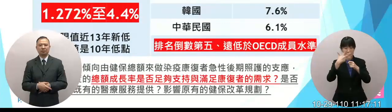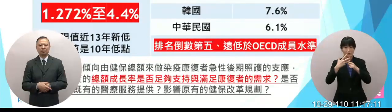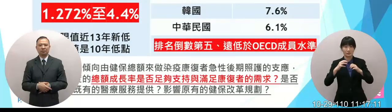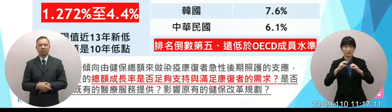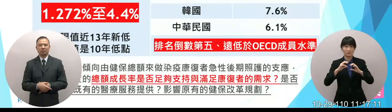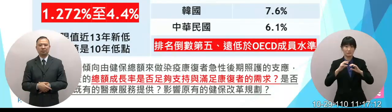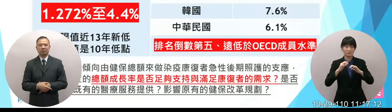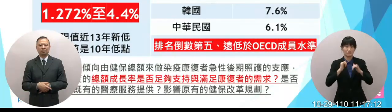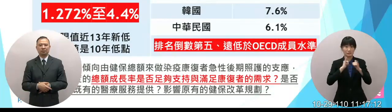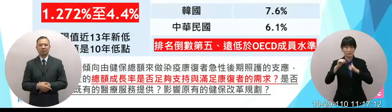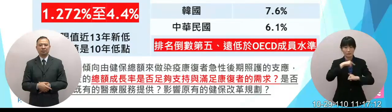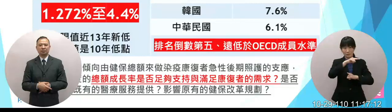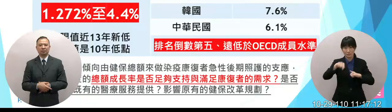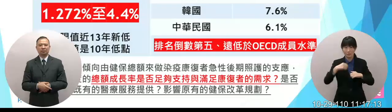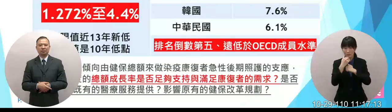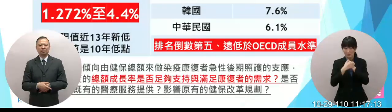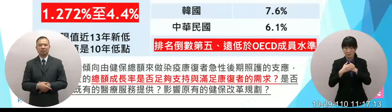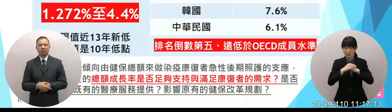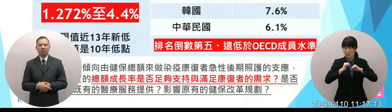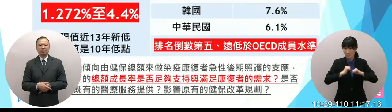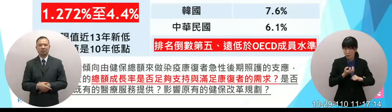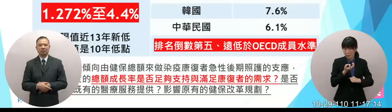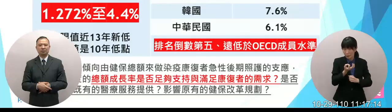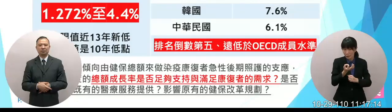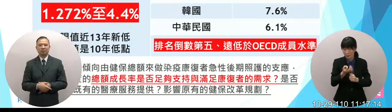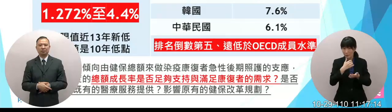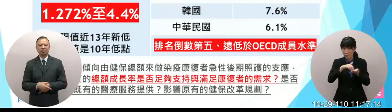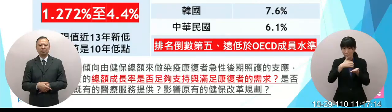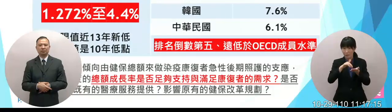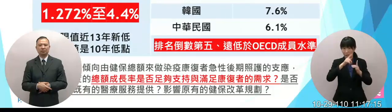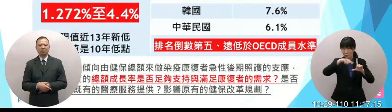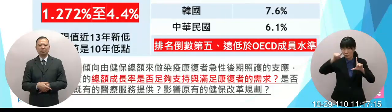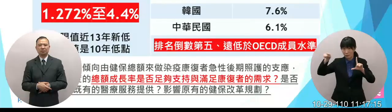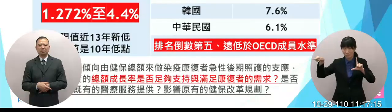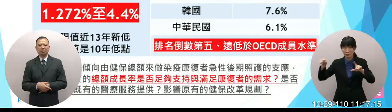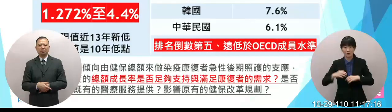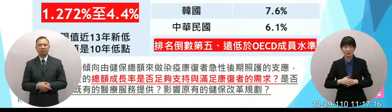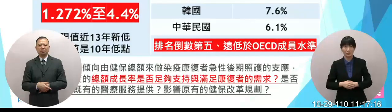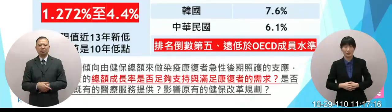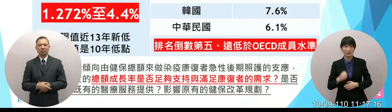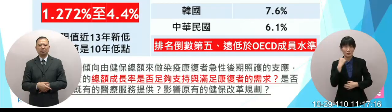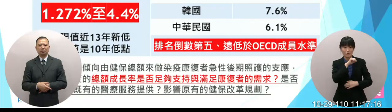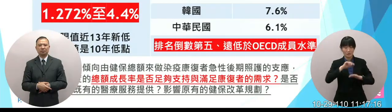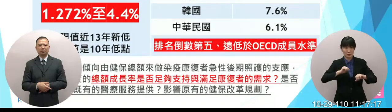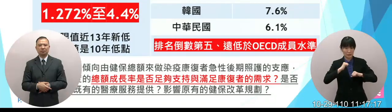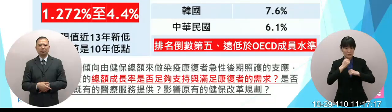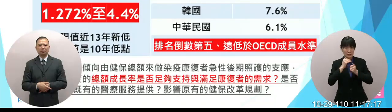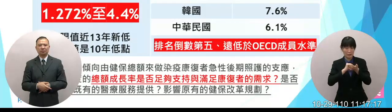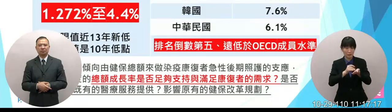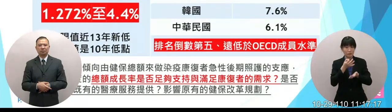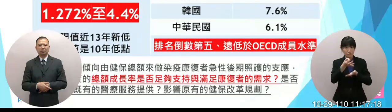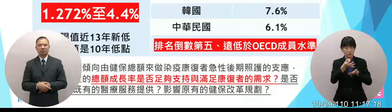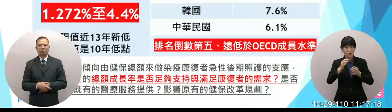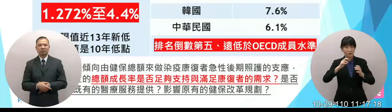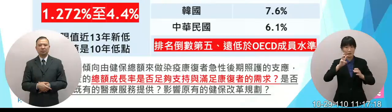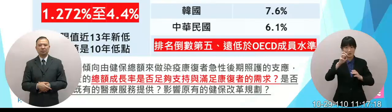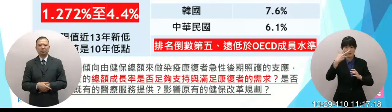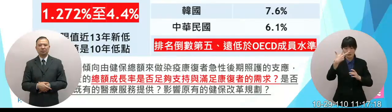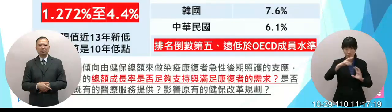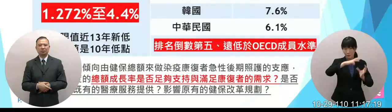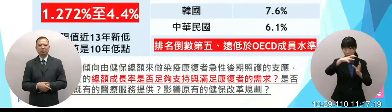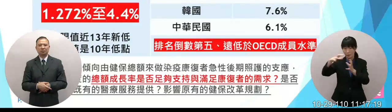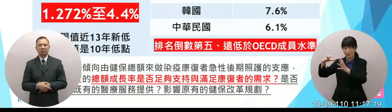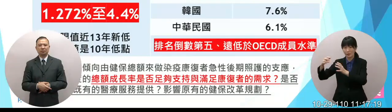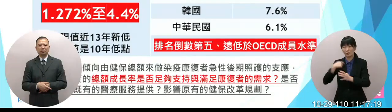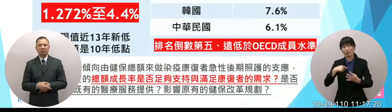疗保健支出，的统计资料，我国医疗保健支出在37个国家中排名倒数第